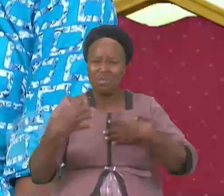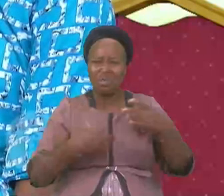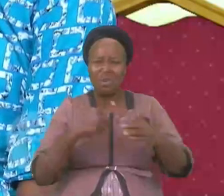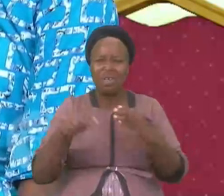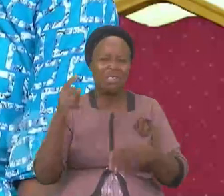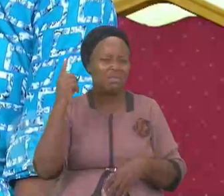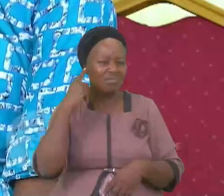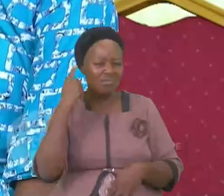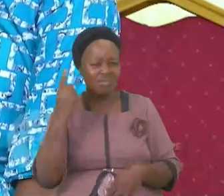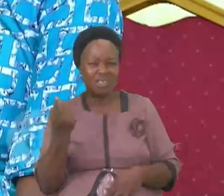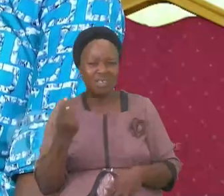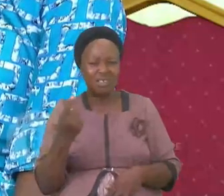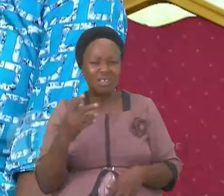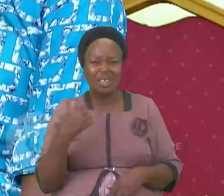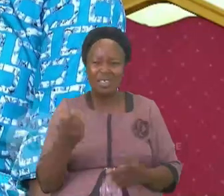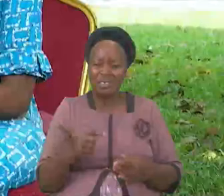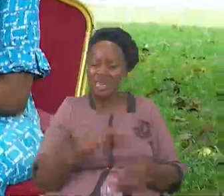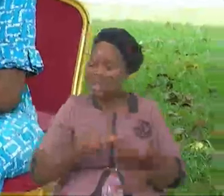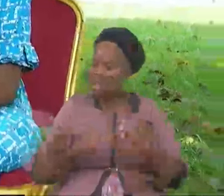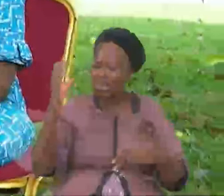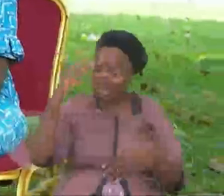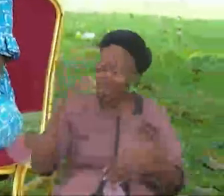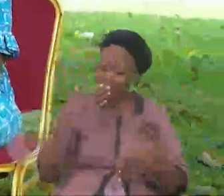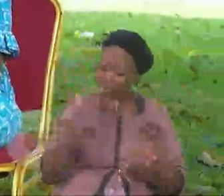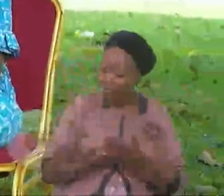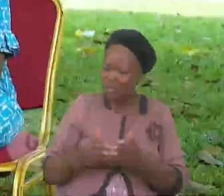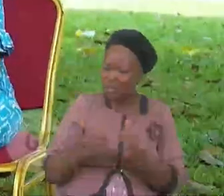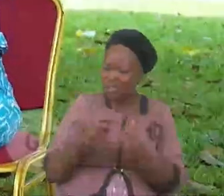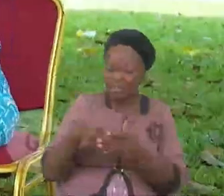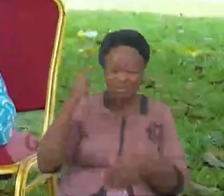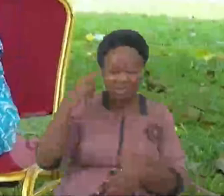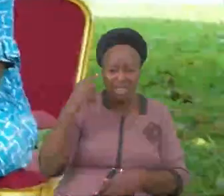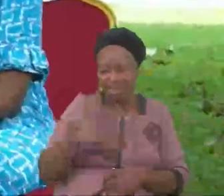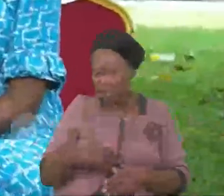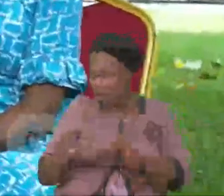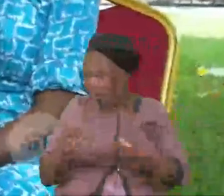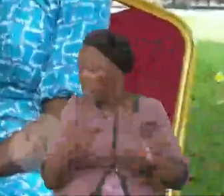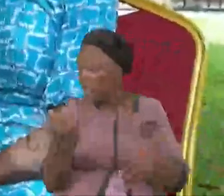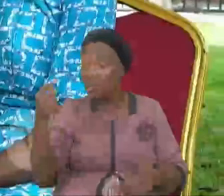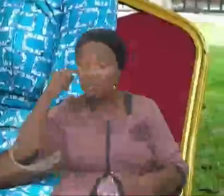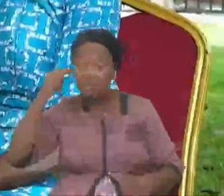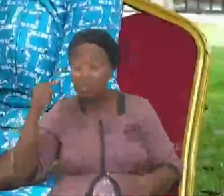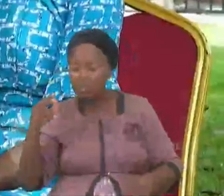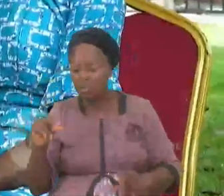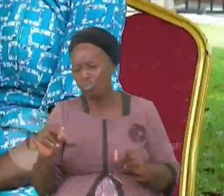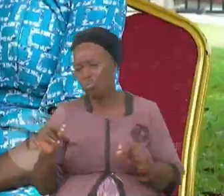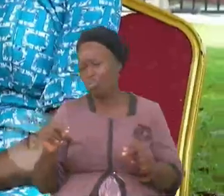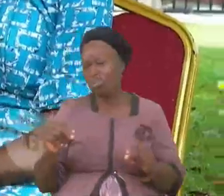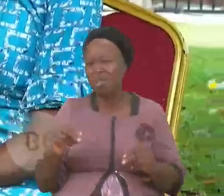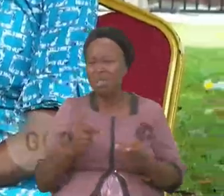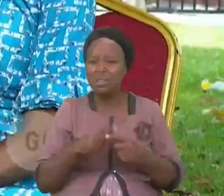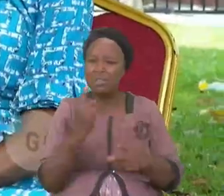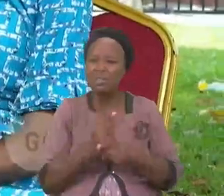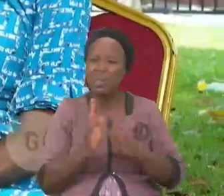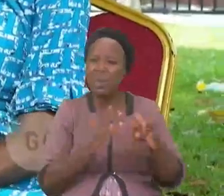qu'elle n'entend plus rien de l'oreille droite. J'ai demandé si elle, si elle a mis quelque chose dans l'oreille ou pas. Je planifiais l'amener